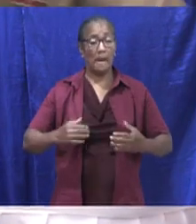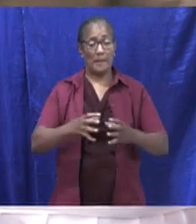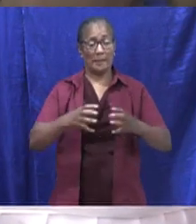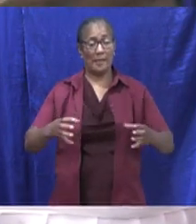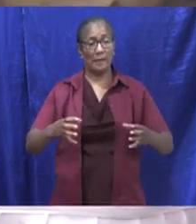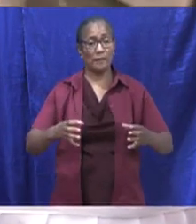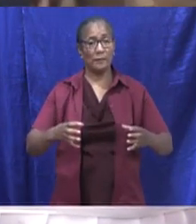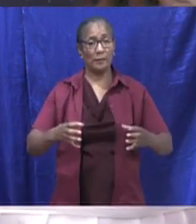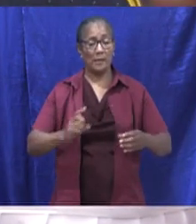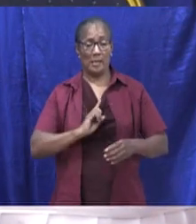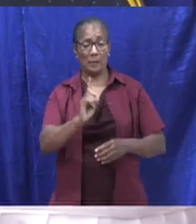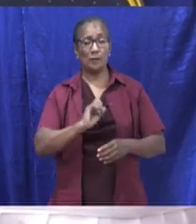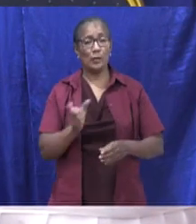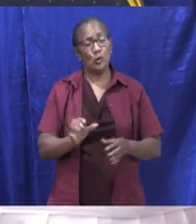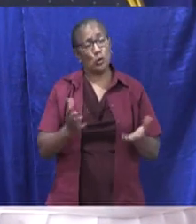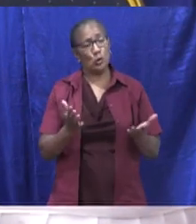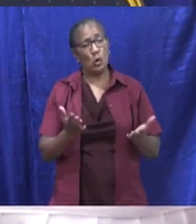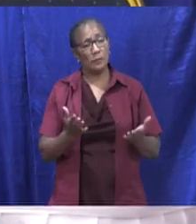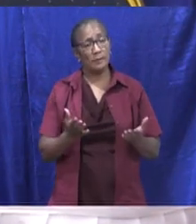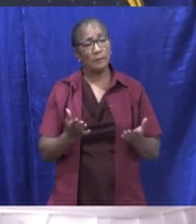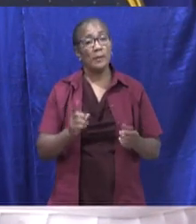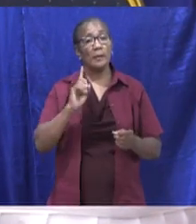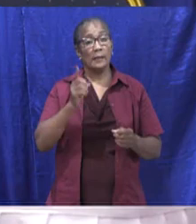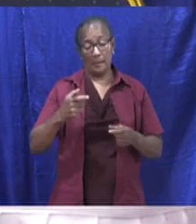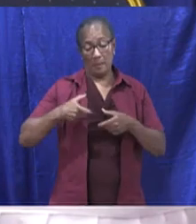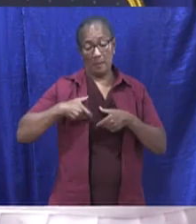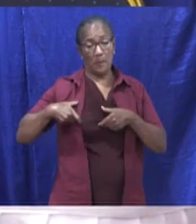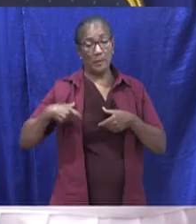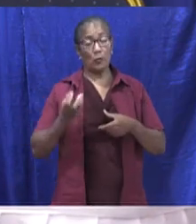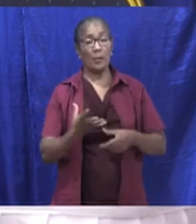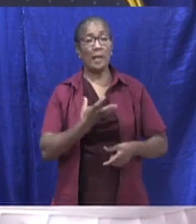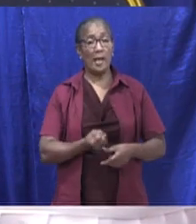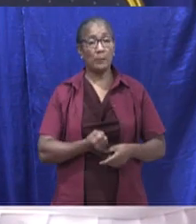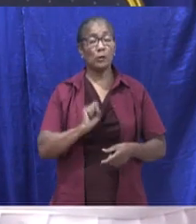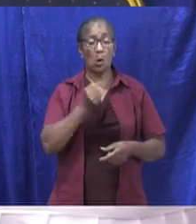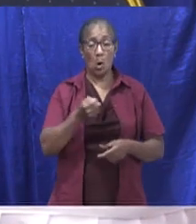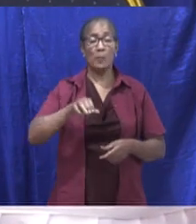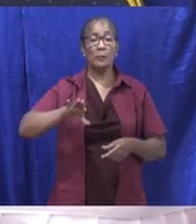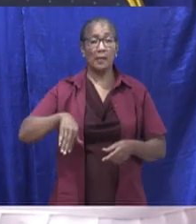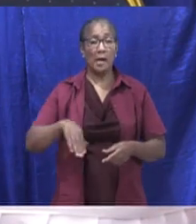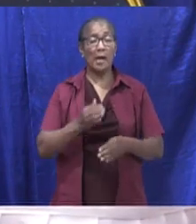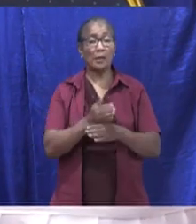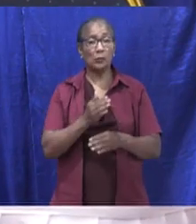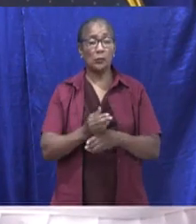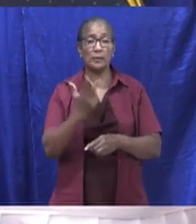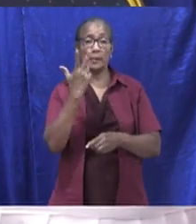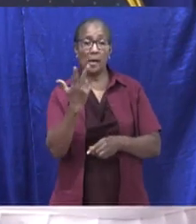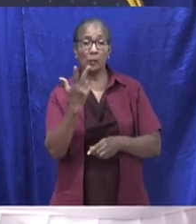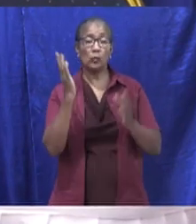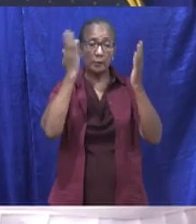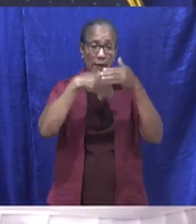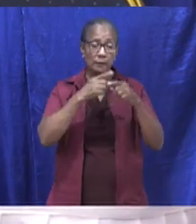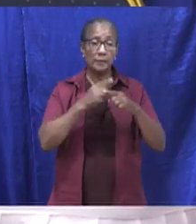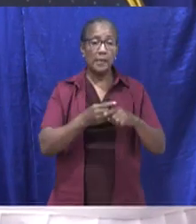bedrijven, individuen soms, die een pasje willen hebben om zich na tussen 8 uur 's avonds